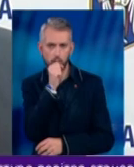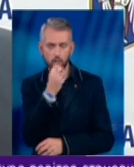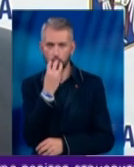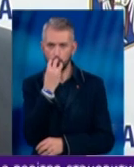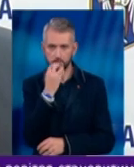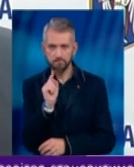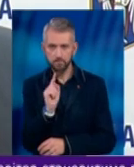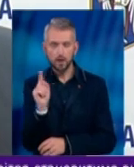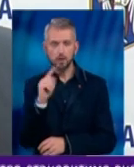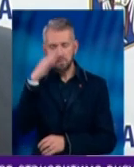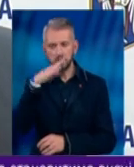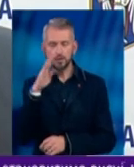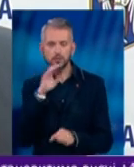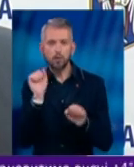мали